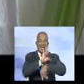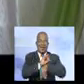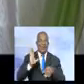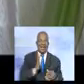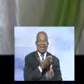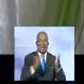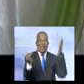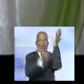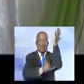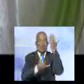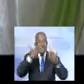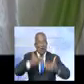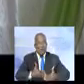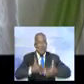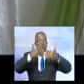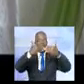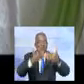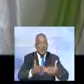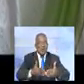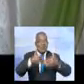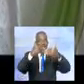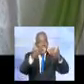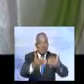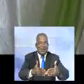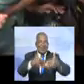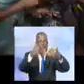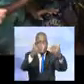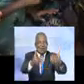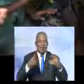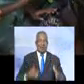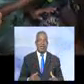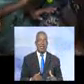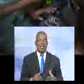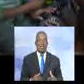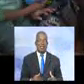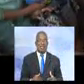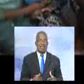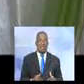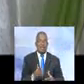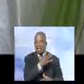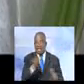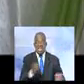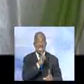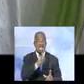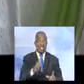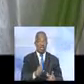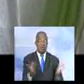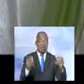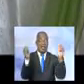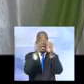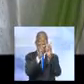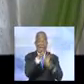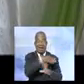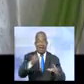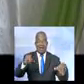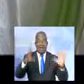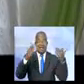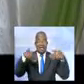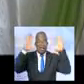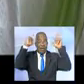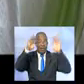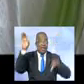pays, avance. Et avance. D'où je suis, à ses côtés, je peux vous dire que le